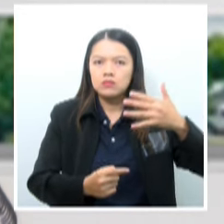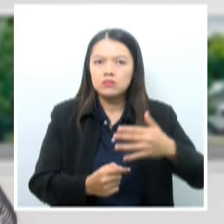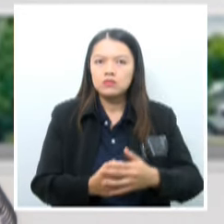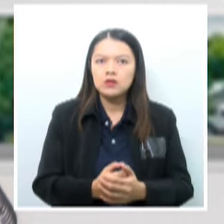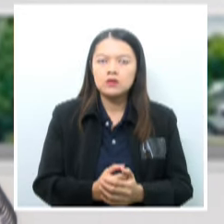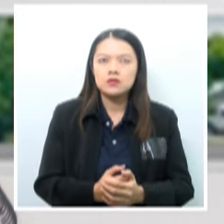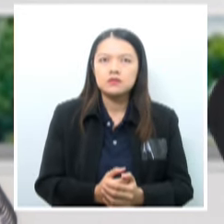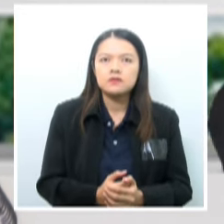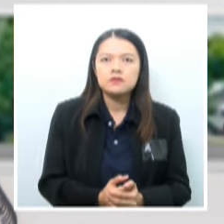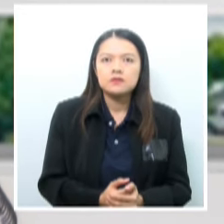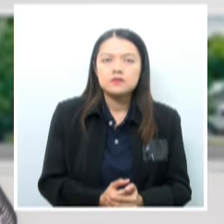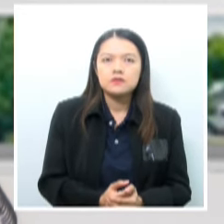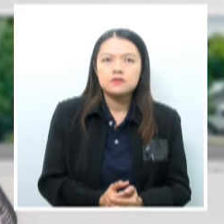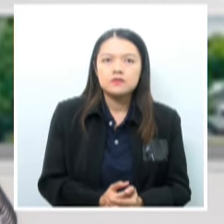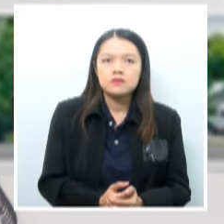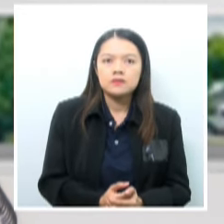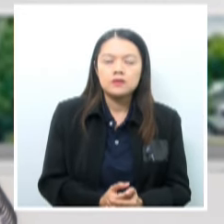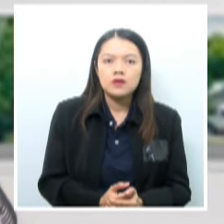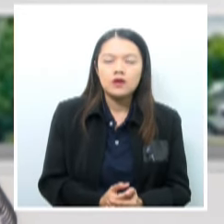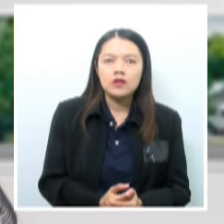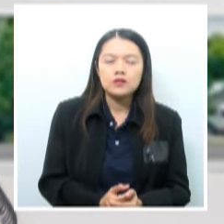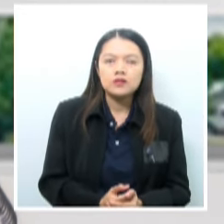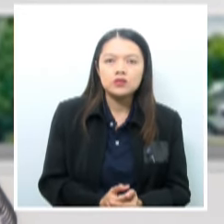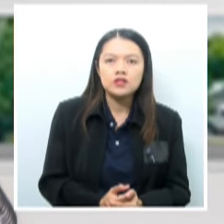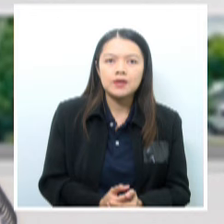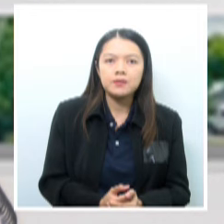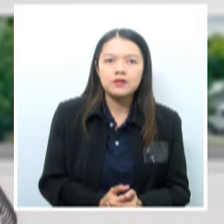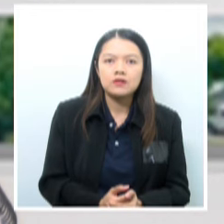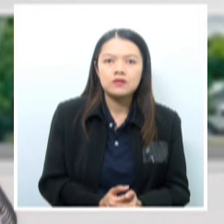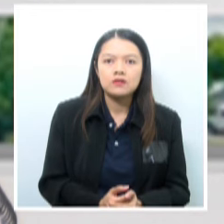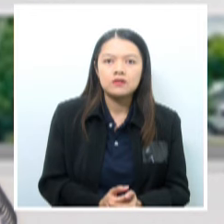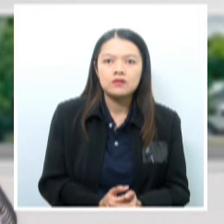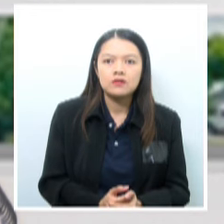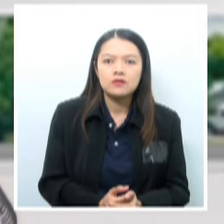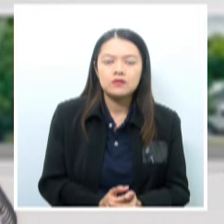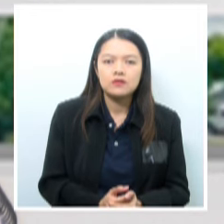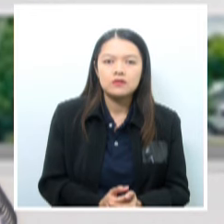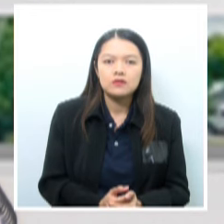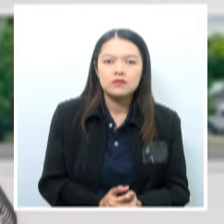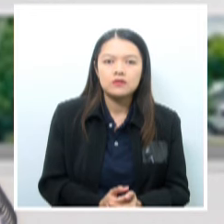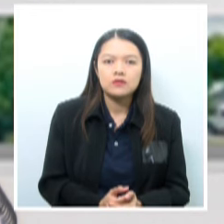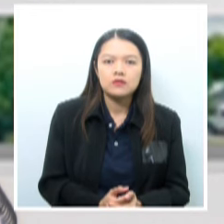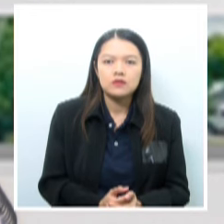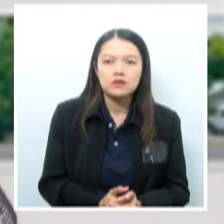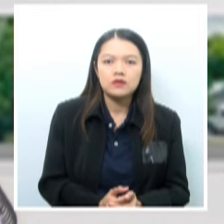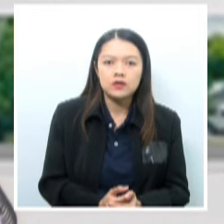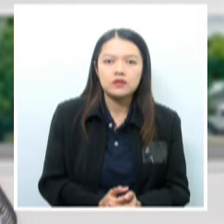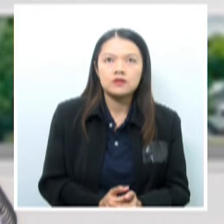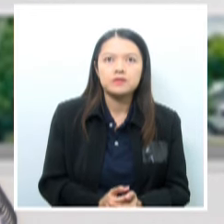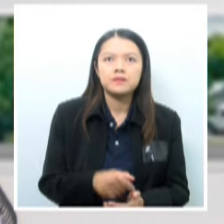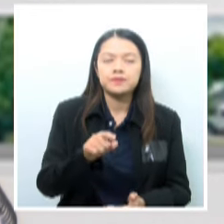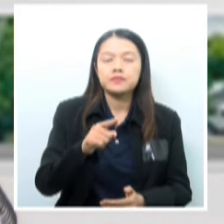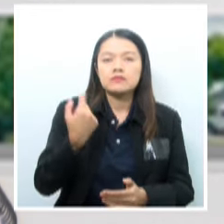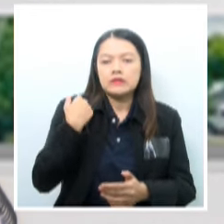ยมีจำนวนที่สทผ.เก็บค่อนข้างเยอะทีเดียวจาก100กว่าเรื่องตอนนี้ลดลงเ